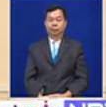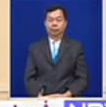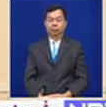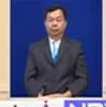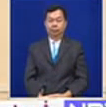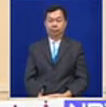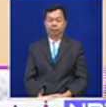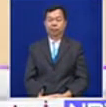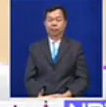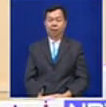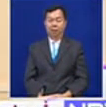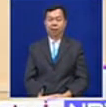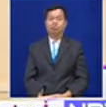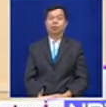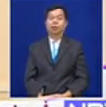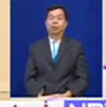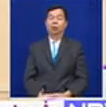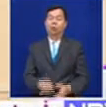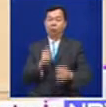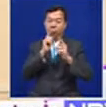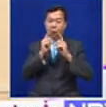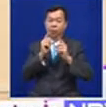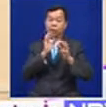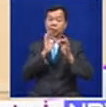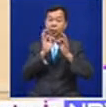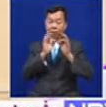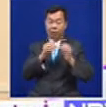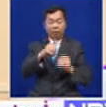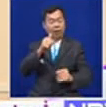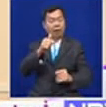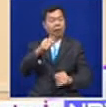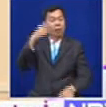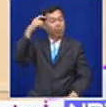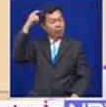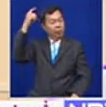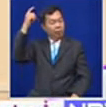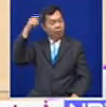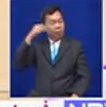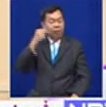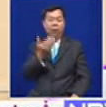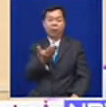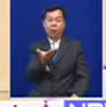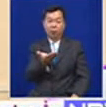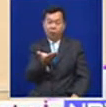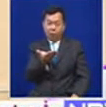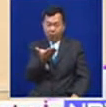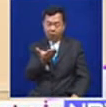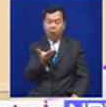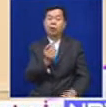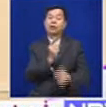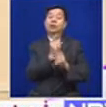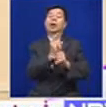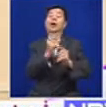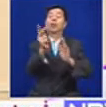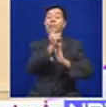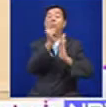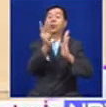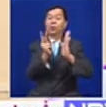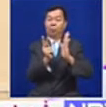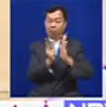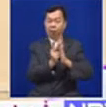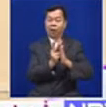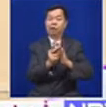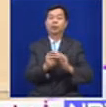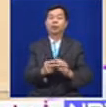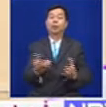ได้ ก็ชี้แจงได้นะทางเมียนมาเขาก็บอกว่าขอภาวนาให้เป็นไปตามกระบวนการยุติธรรม